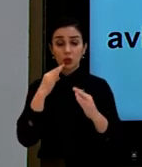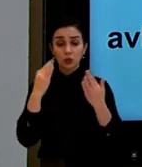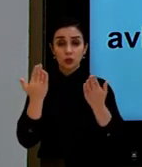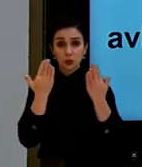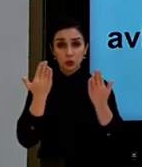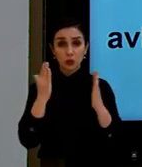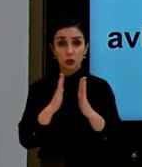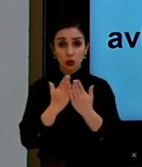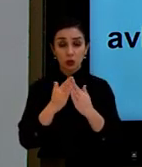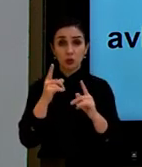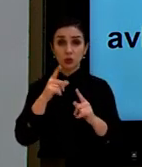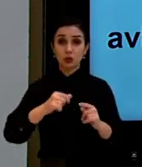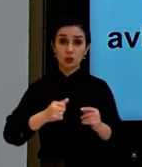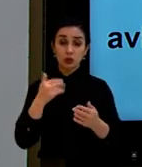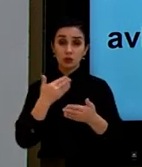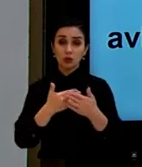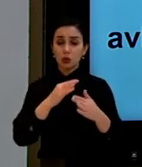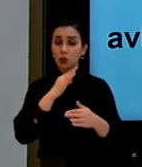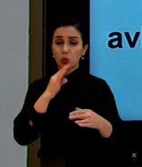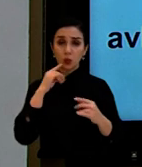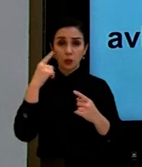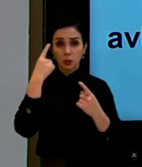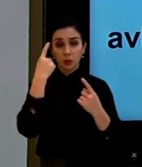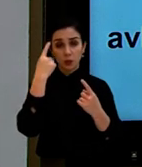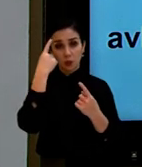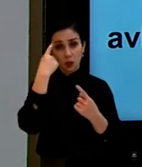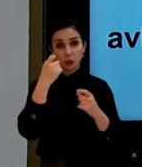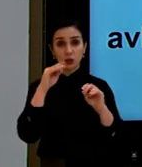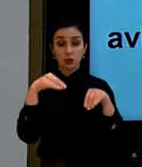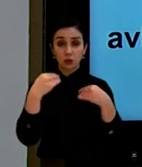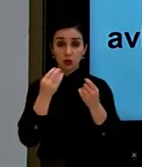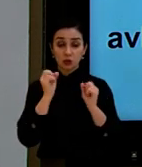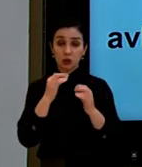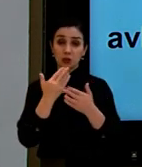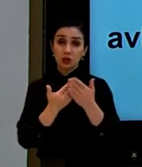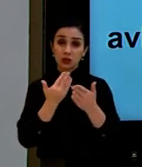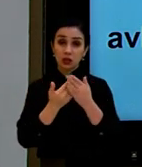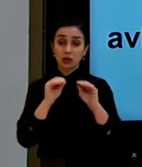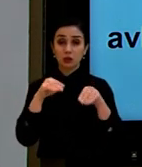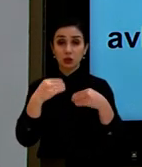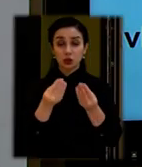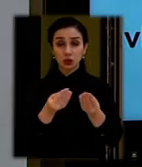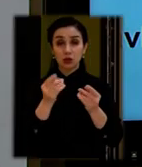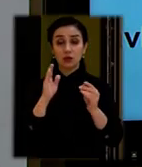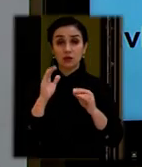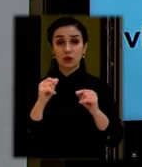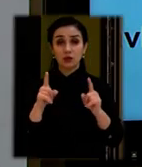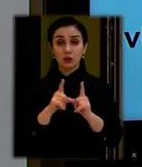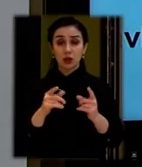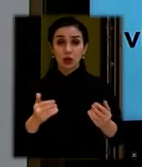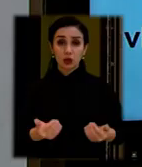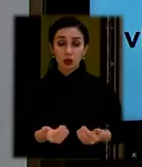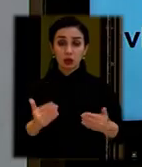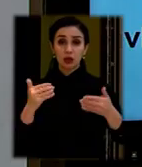kitob o'qisangiz, u sizga do'st sifatida juda ko'p ma'lumotlarni berishi, maslahatlar berishi va